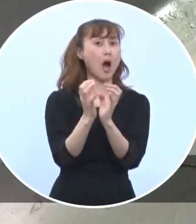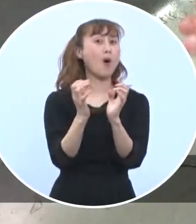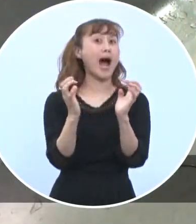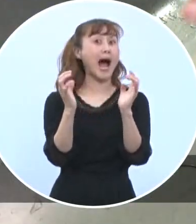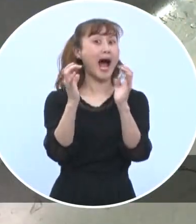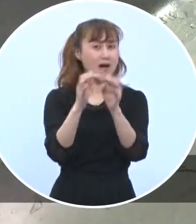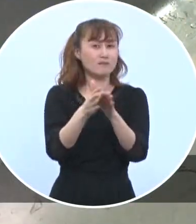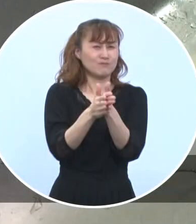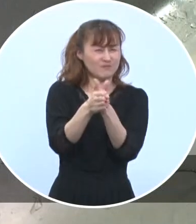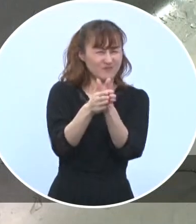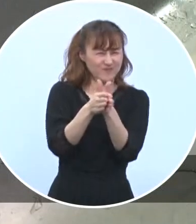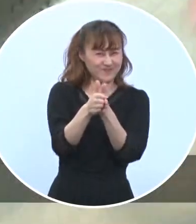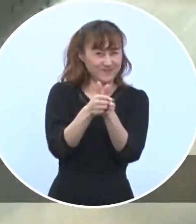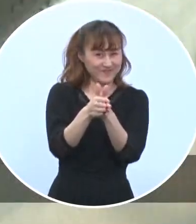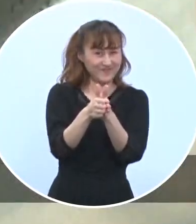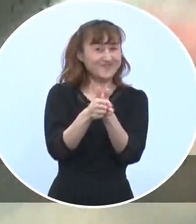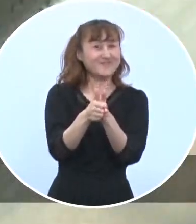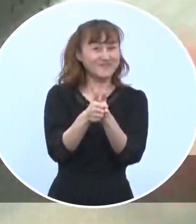こすります。